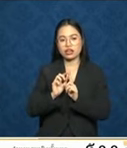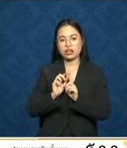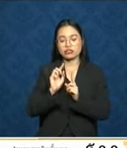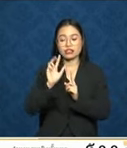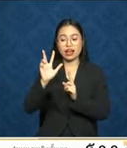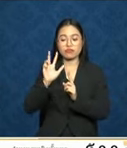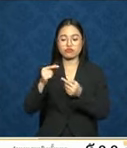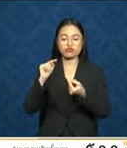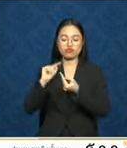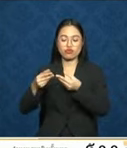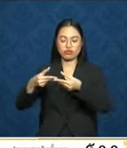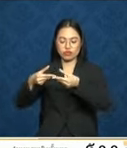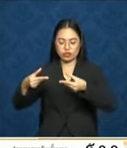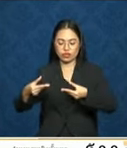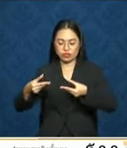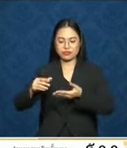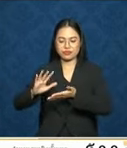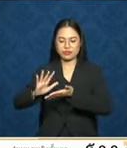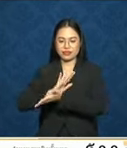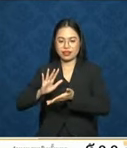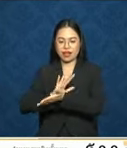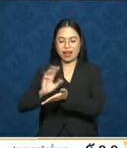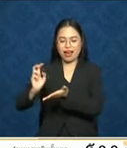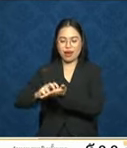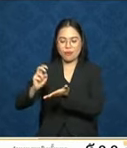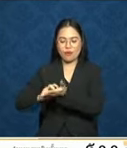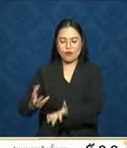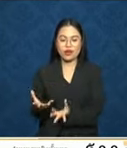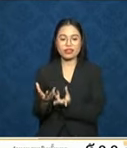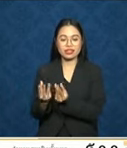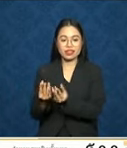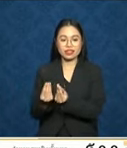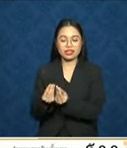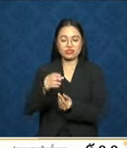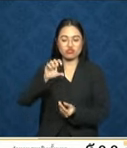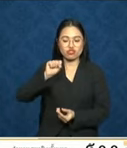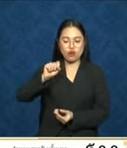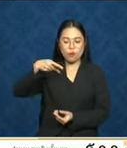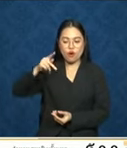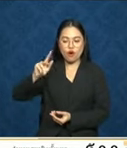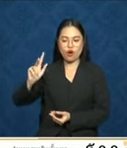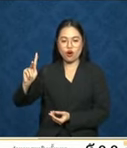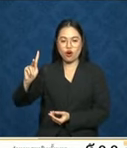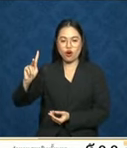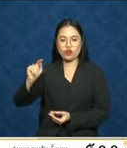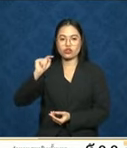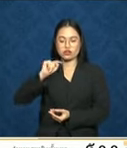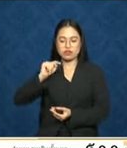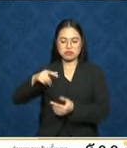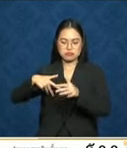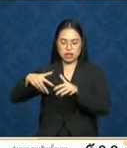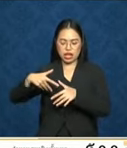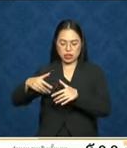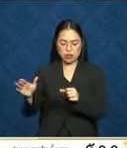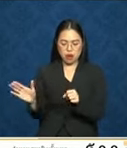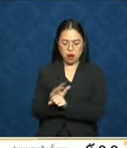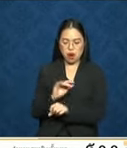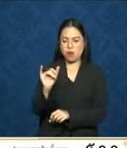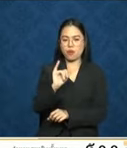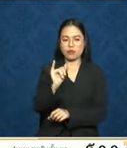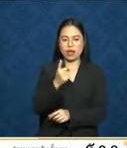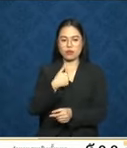สารสิทธิ์ครับการเปลี่ยนโฉนดเป็นสปกนั้นก็ยังไม่ครอบคลุมประชาชนในพื้นที่นะครับวันนั้นผมไปที่ตำบลไมยา